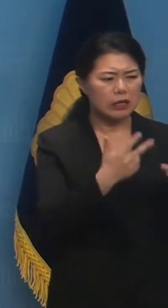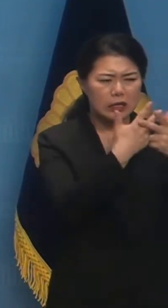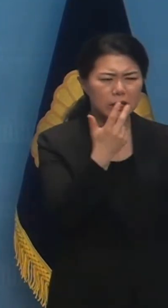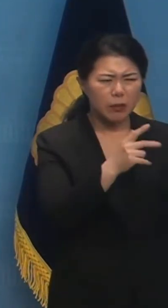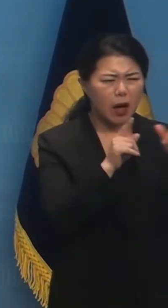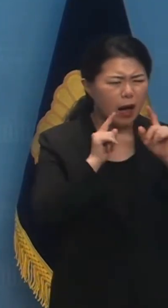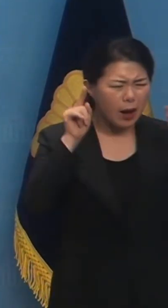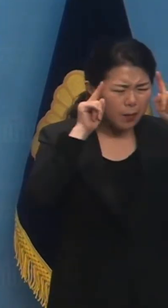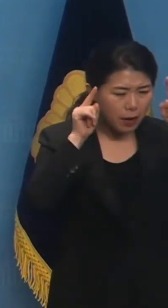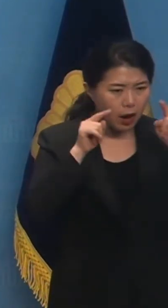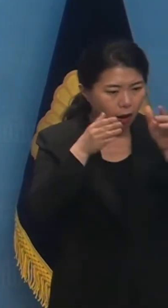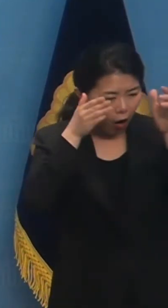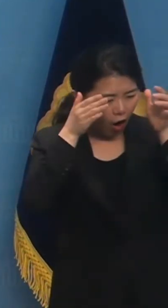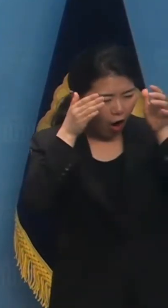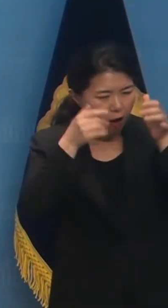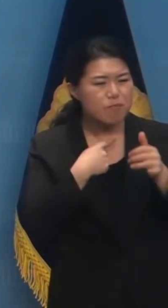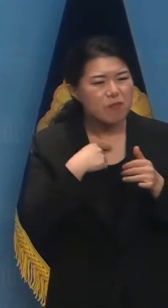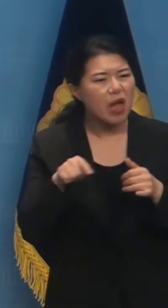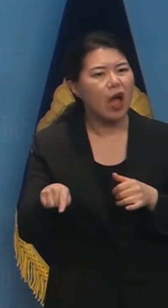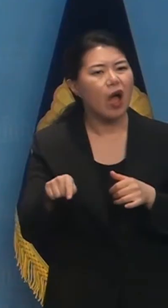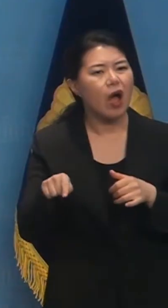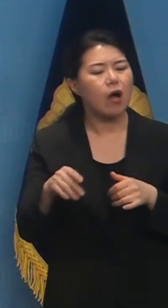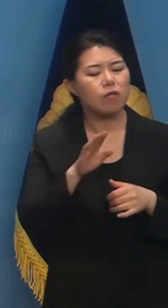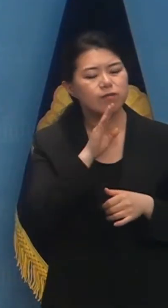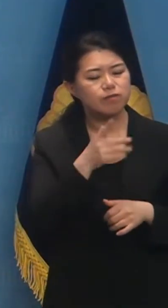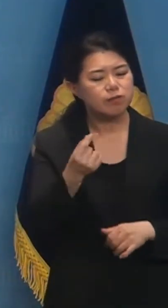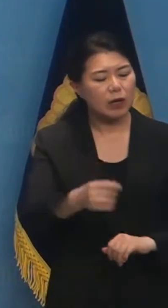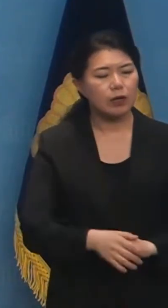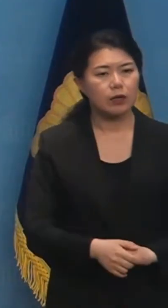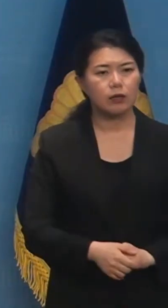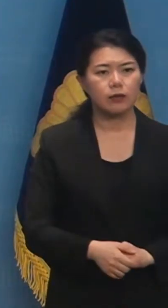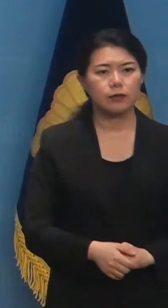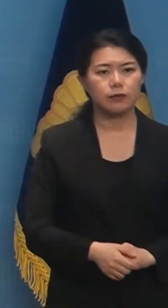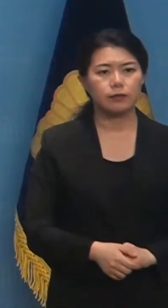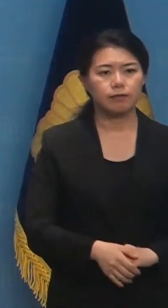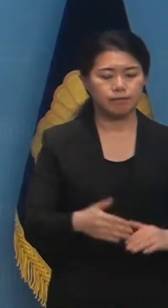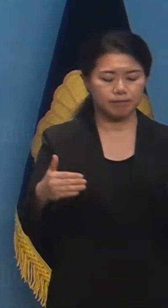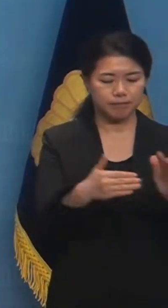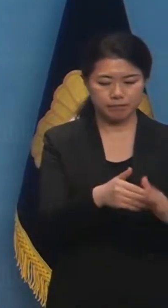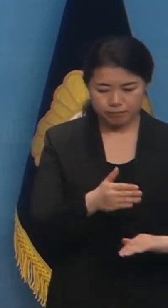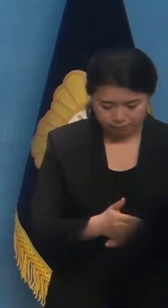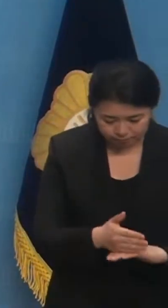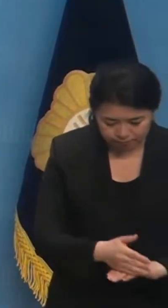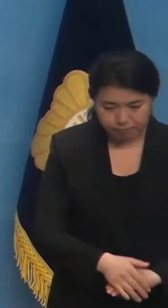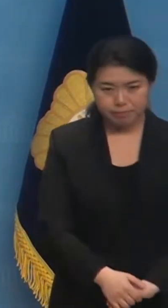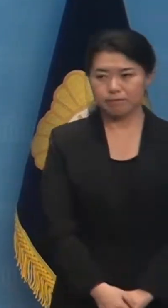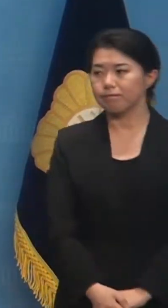악마화에 골몰해온 국민의힘이 해온 것 아니겠습니까? 네, 이상입니다.